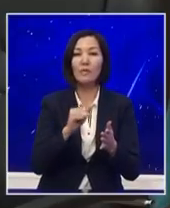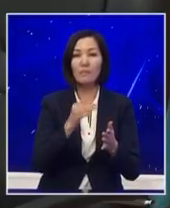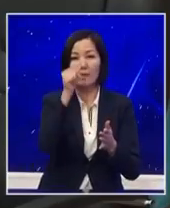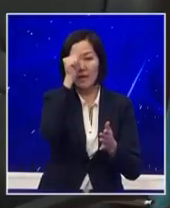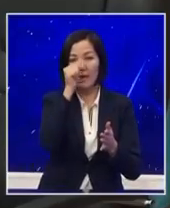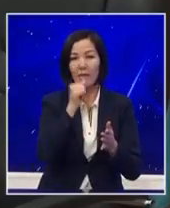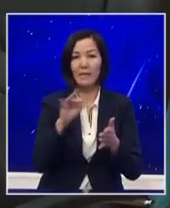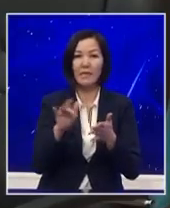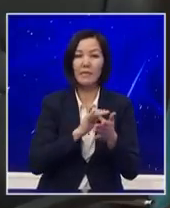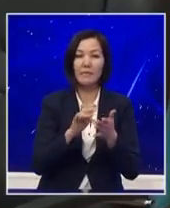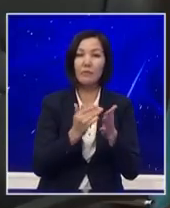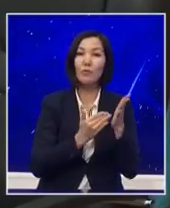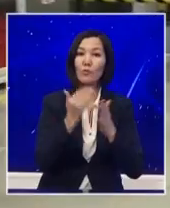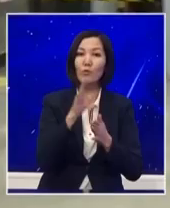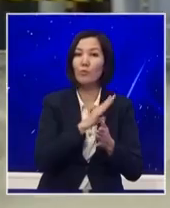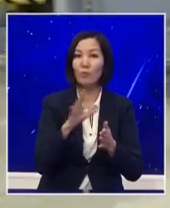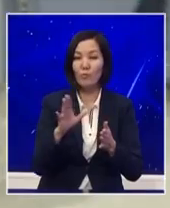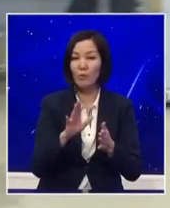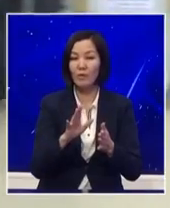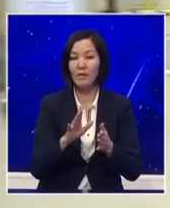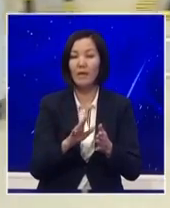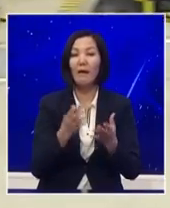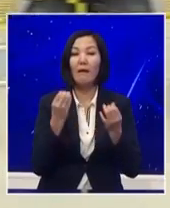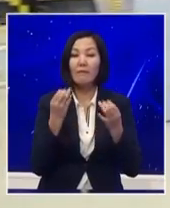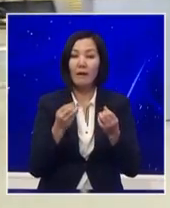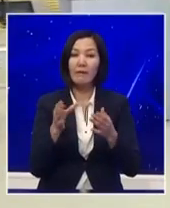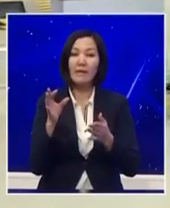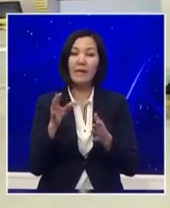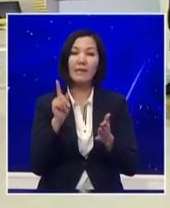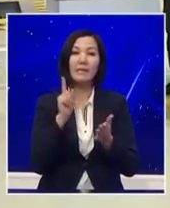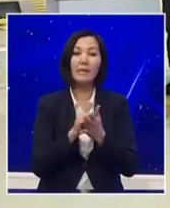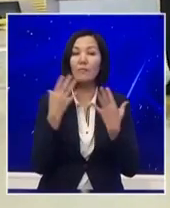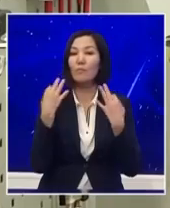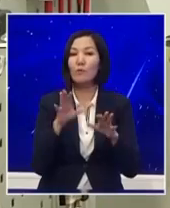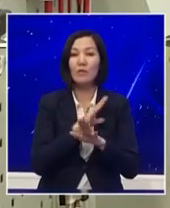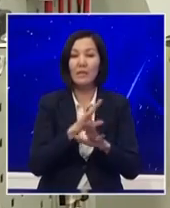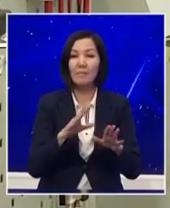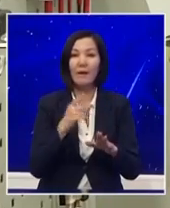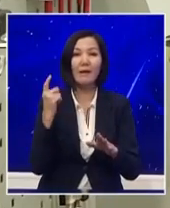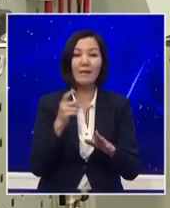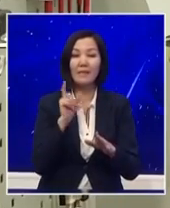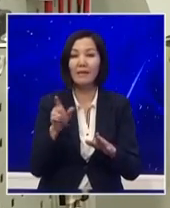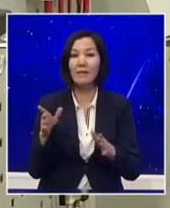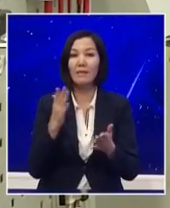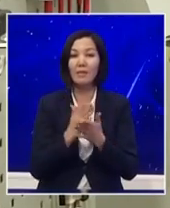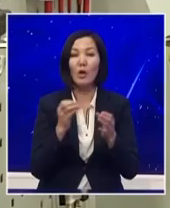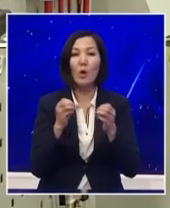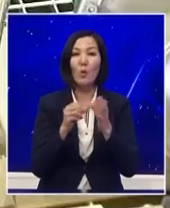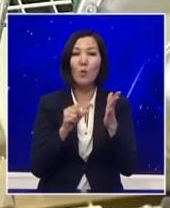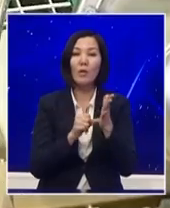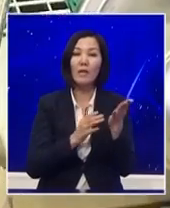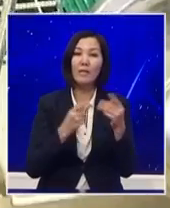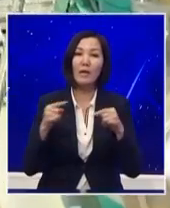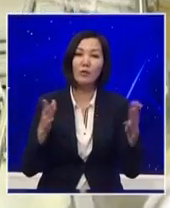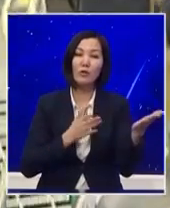есептік көрсеткіштен аспауы керек. Бұдан бөлек табыс салығынан босатылмаған кәсіп иелері де бар. Олар азды кем 16 түрлі бағыт бойынша